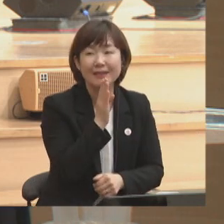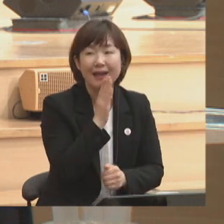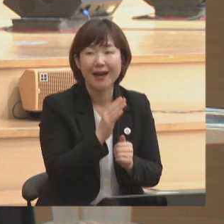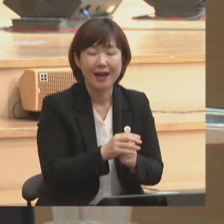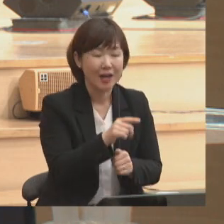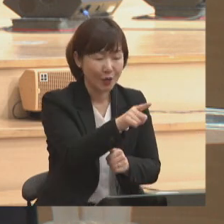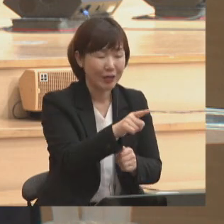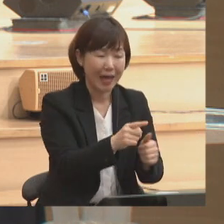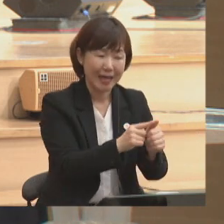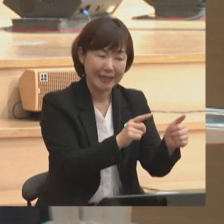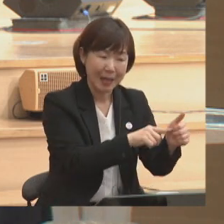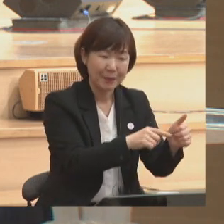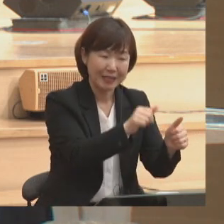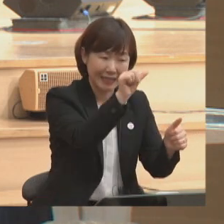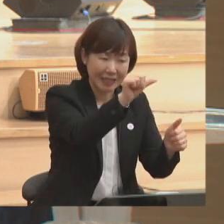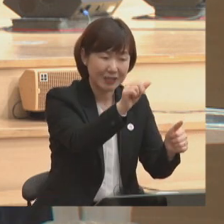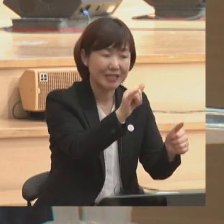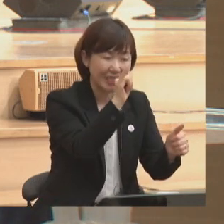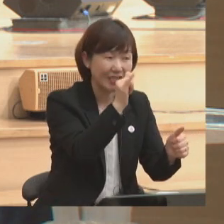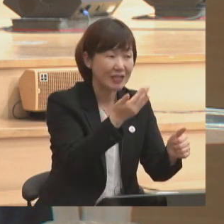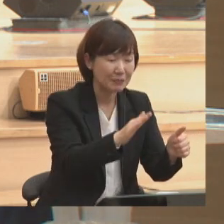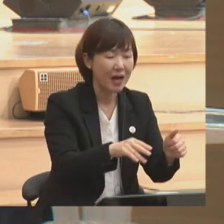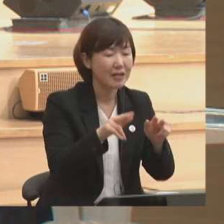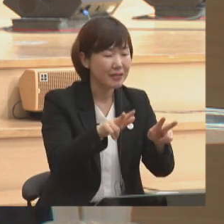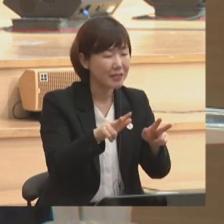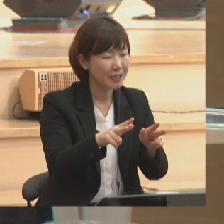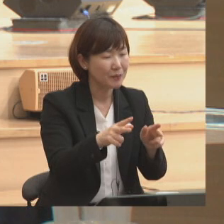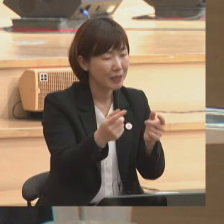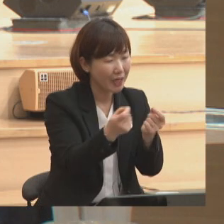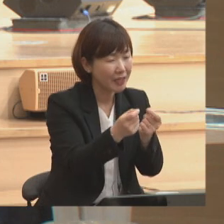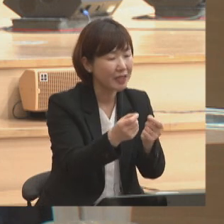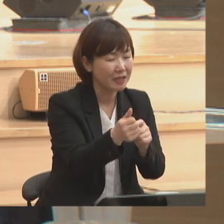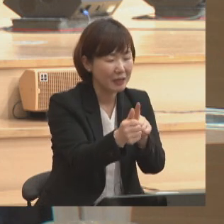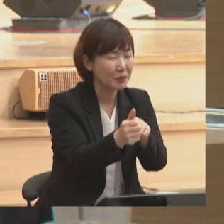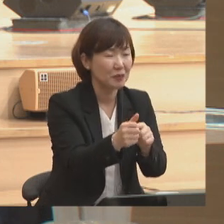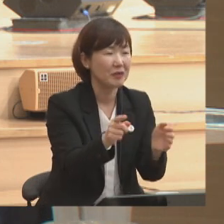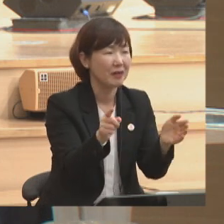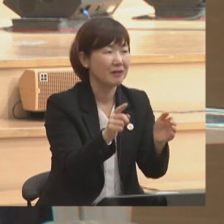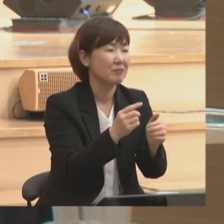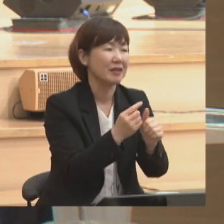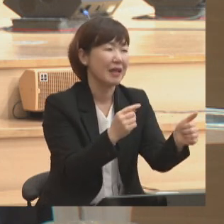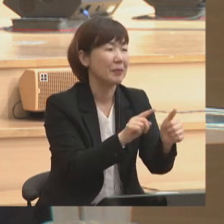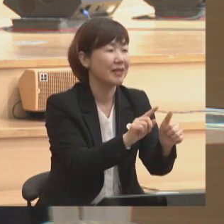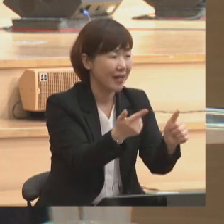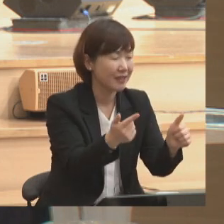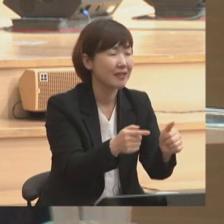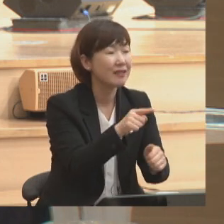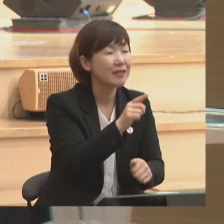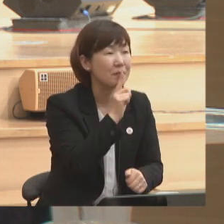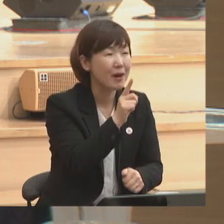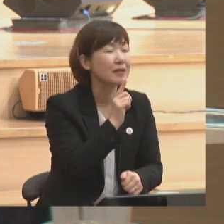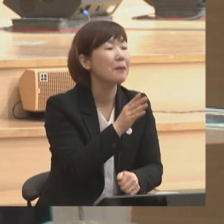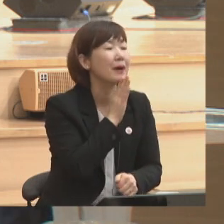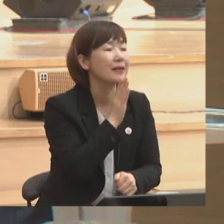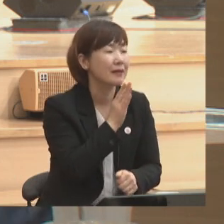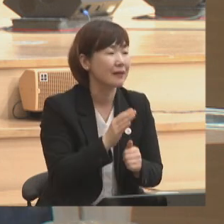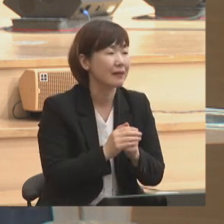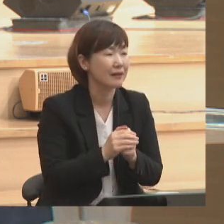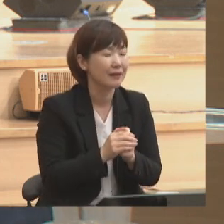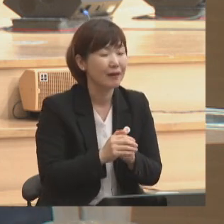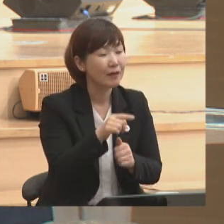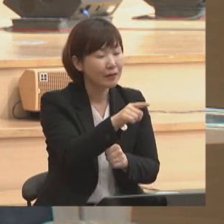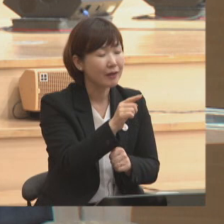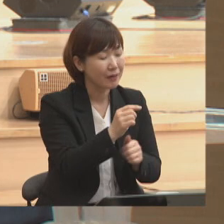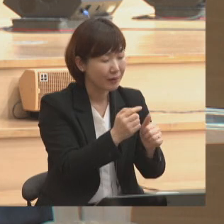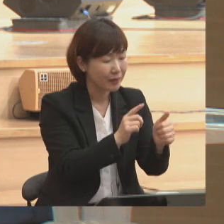너에게 남편 다섯이 있었고 지금 있는 자도 내 남편이 아니니 내 말이 참되도다. 예. 그래, 네가